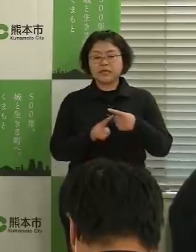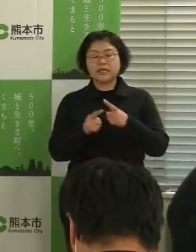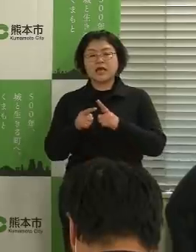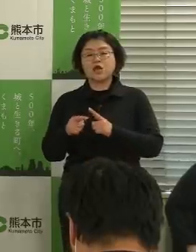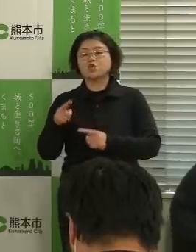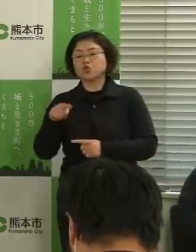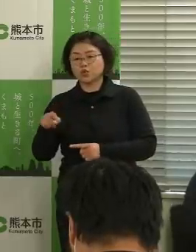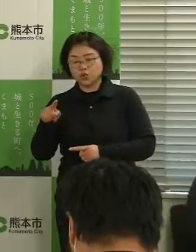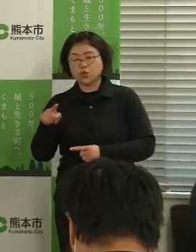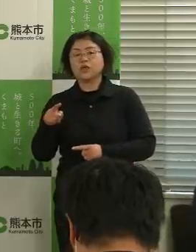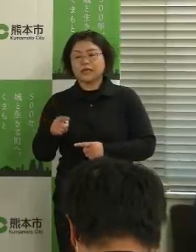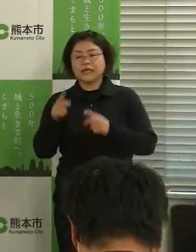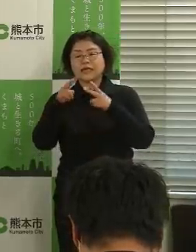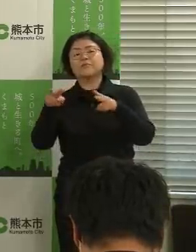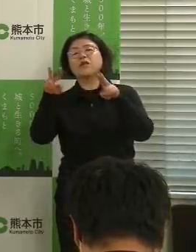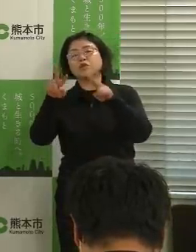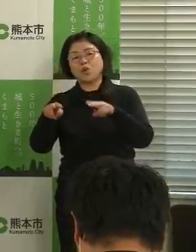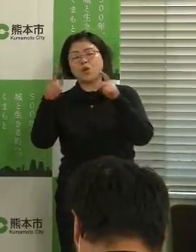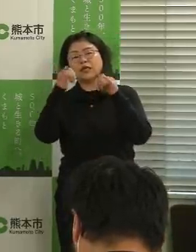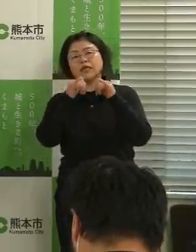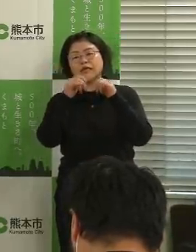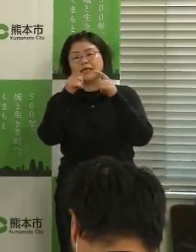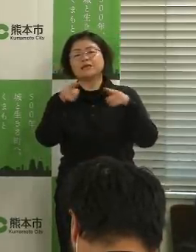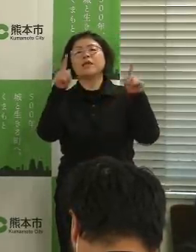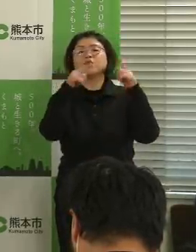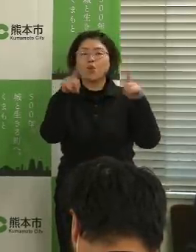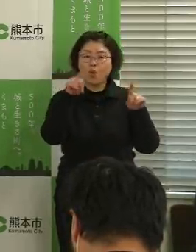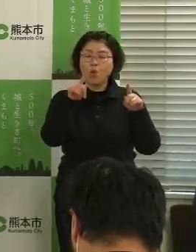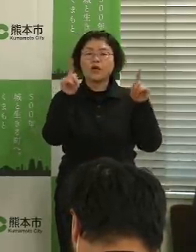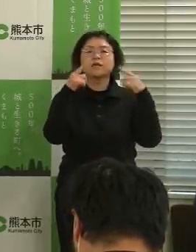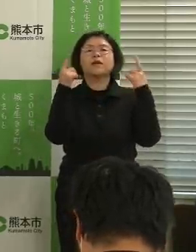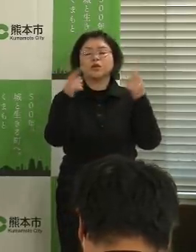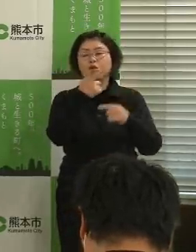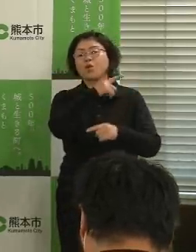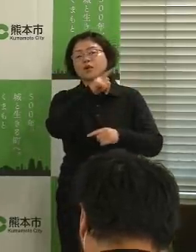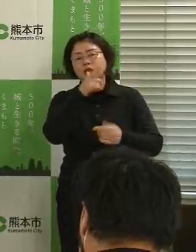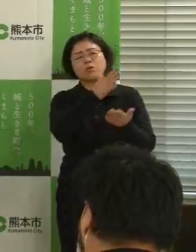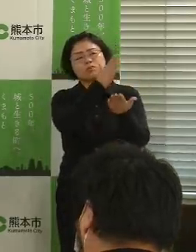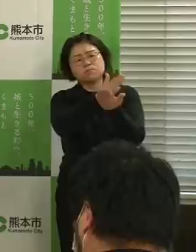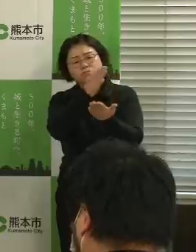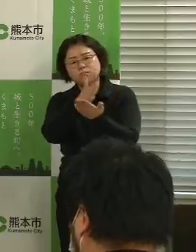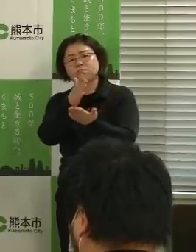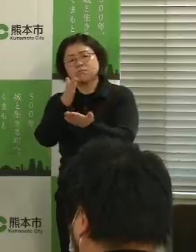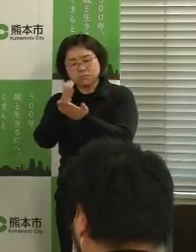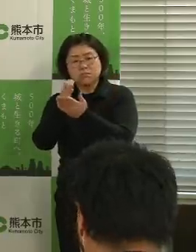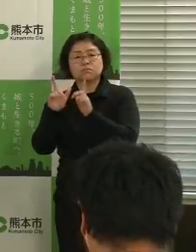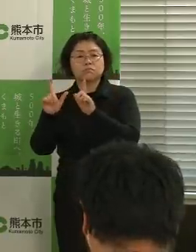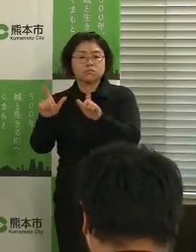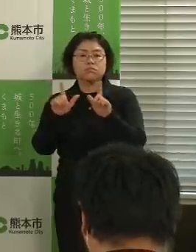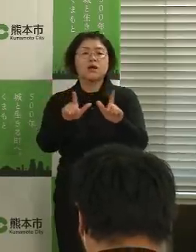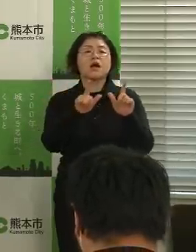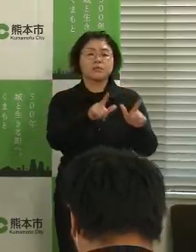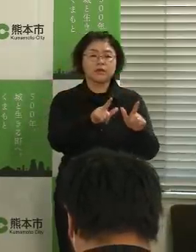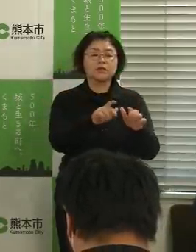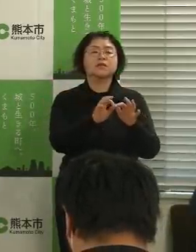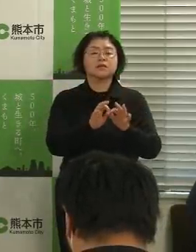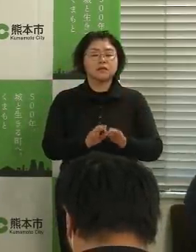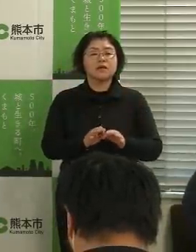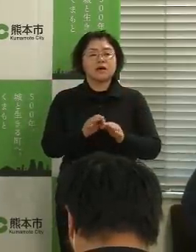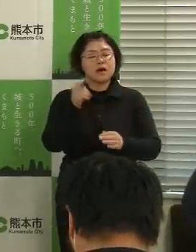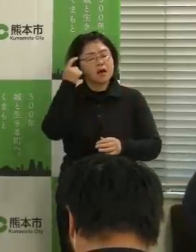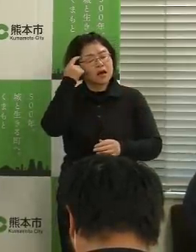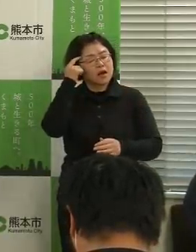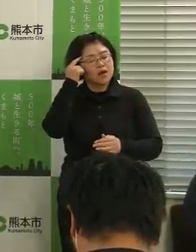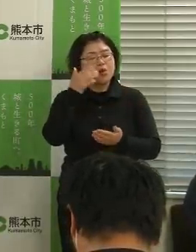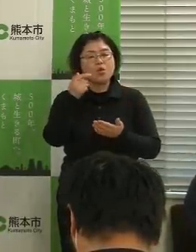イベントに関してですが、8月そして10月のイベントもすでに中止になっているという、その考えというのはどういうところにあるんでし